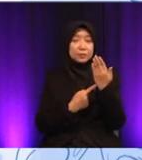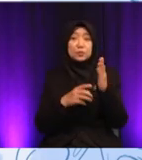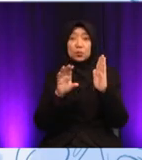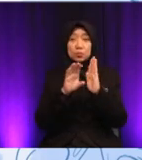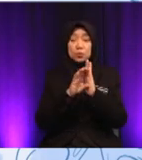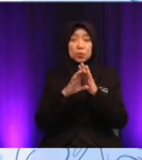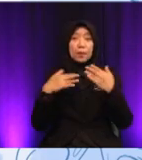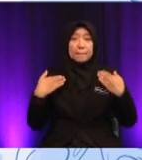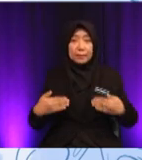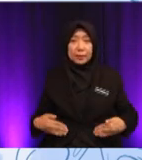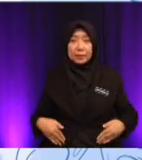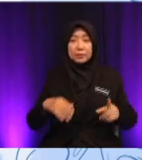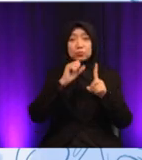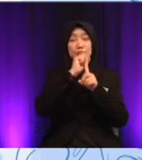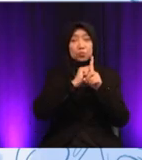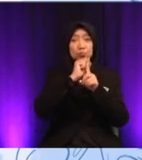manusia